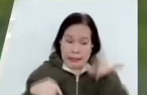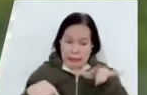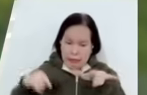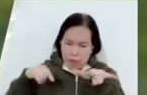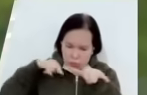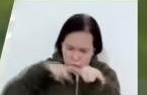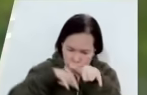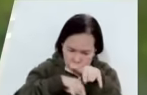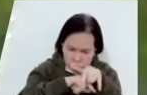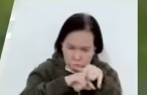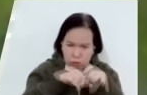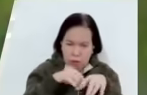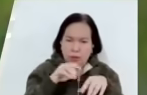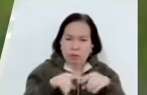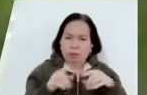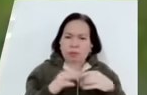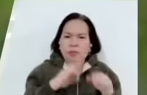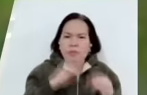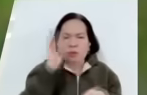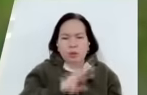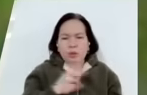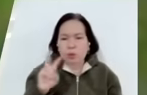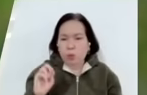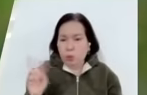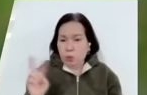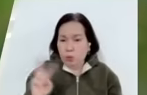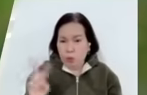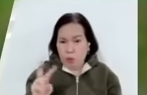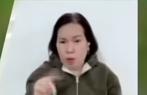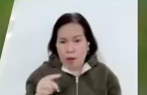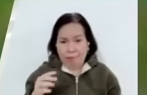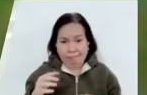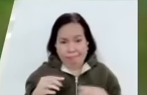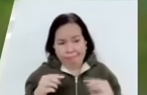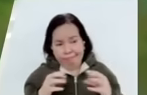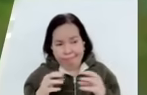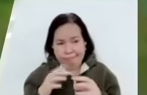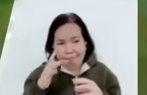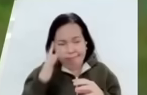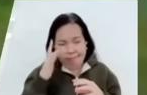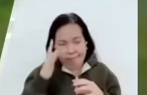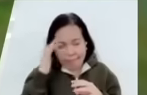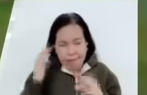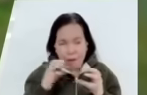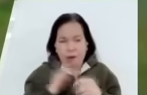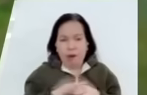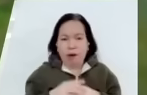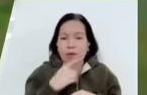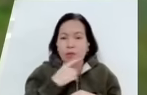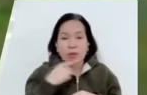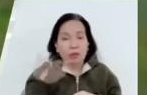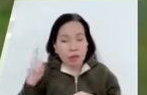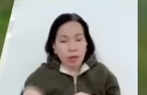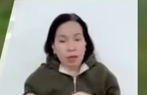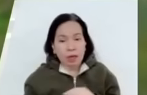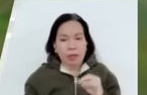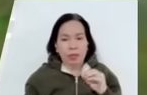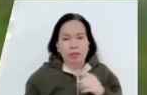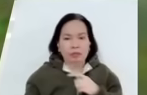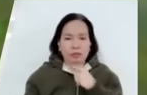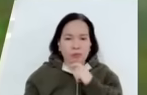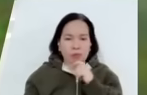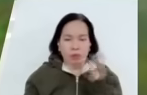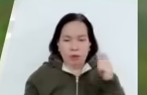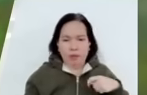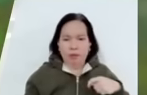noong lang 2022 bunsod ng tensyon sa pagitan ng Russia at Ukraine. Laging tandaan, kimportante ang may alam. Ako po si Kuya